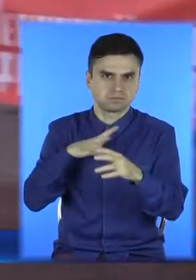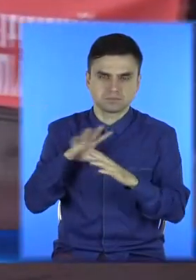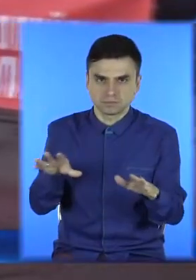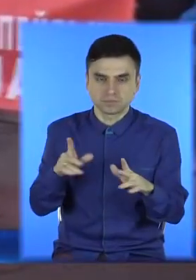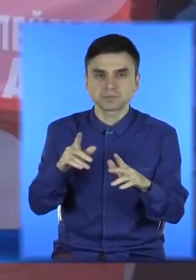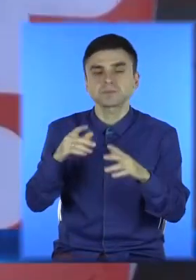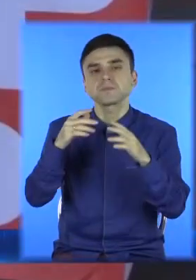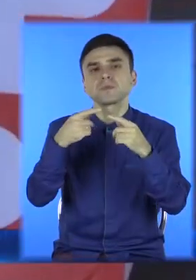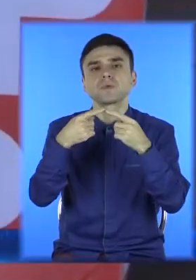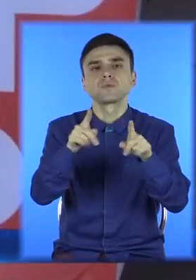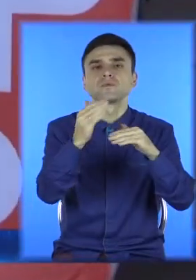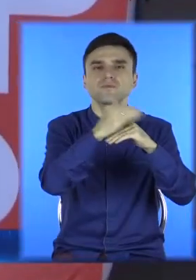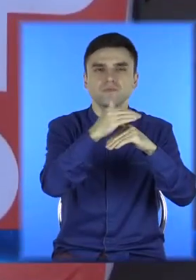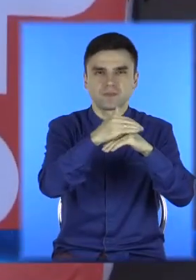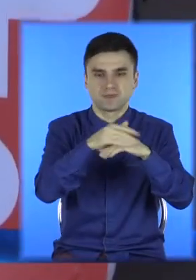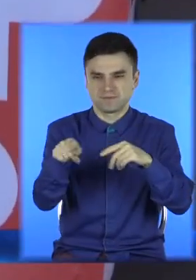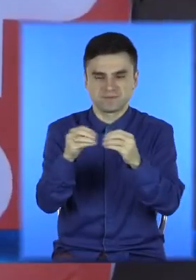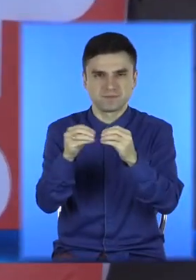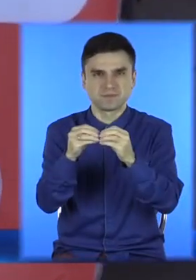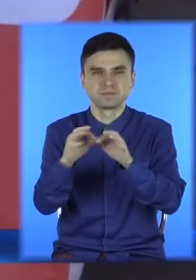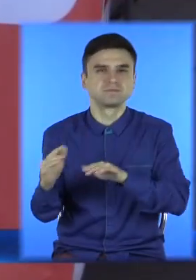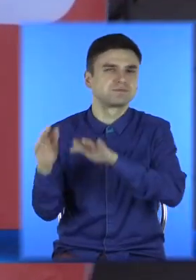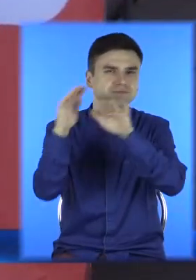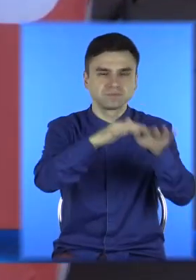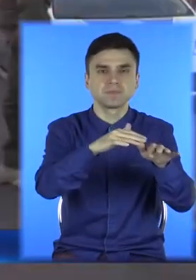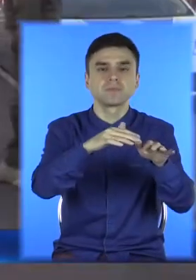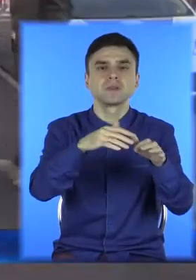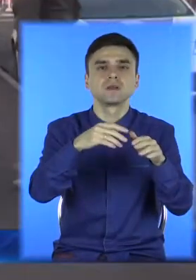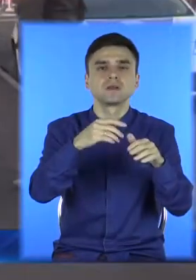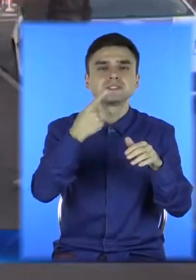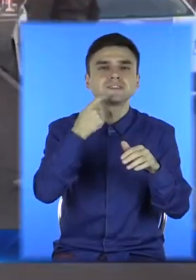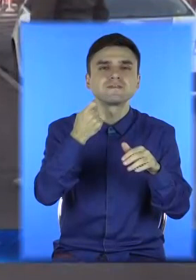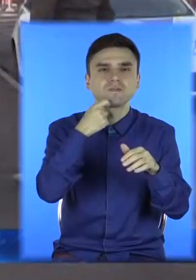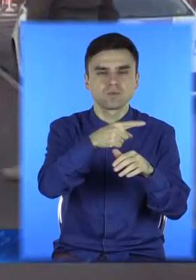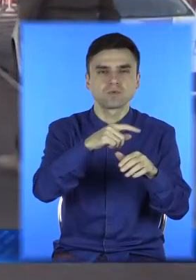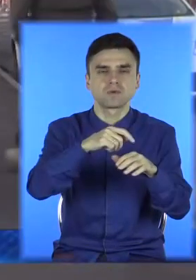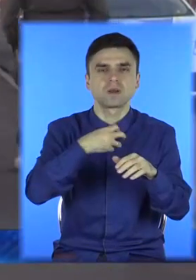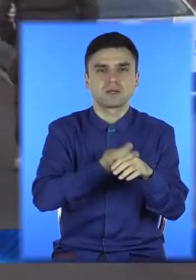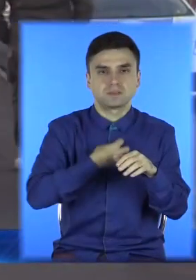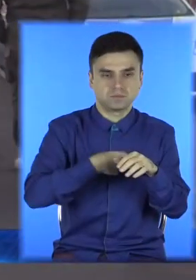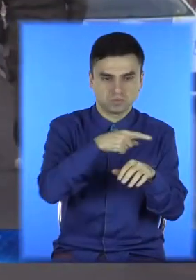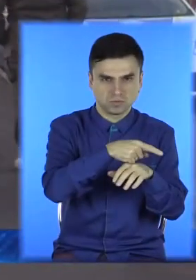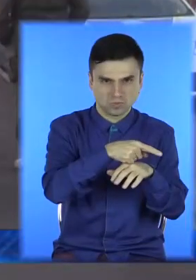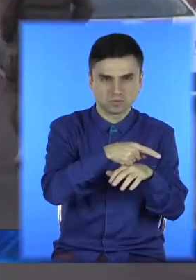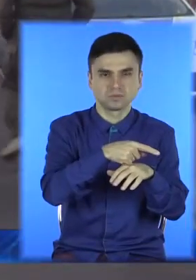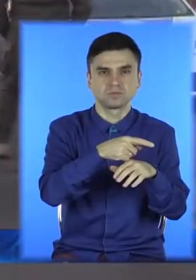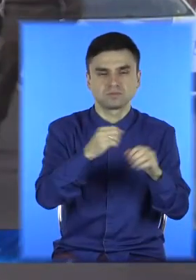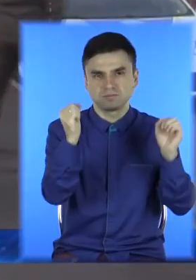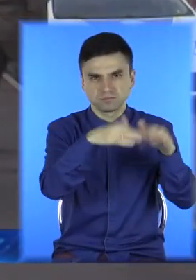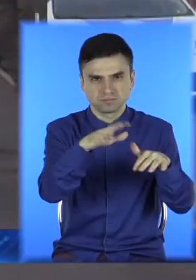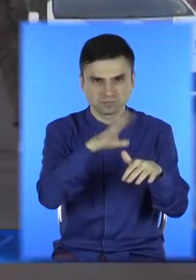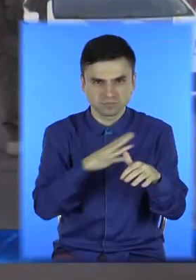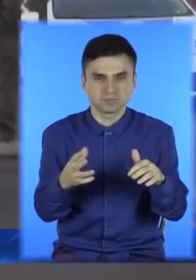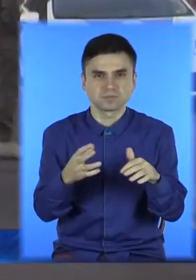Палацу культури «Північний». На акцію також зібралися члени профспілки «Свобода праці». Тільки декілька людей, які